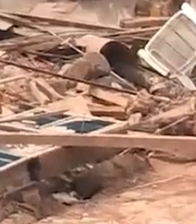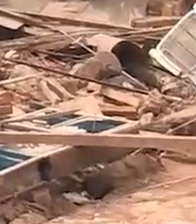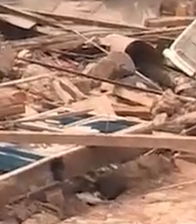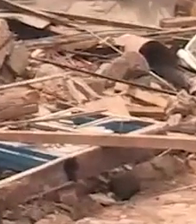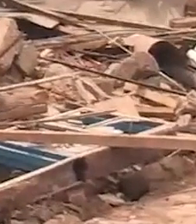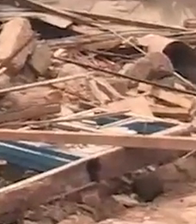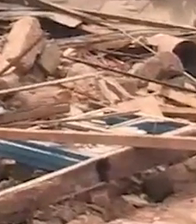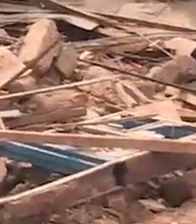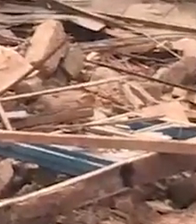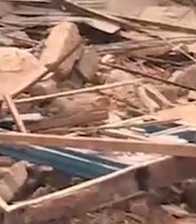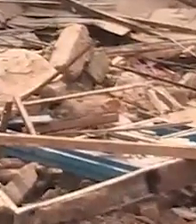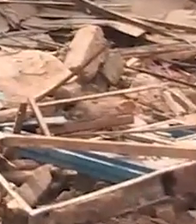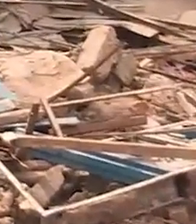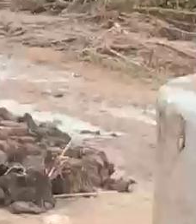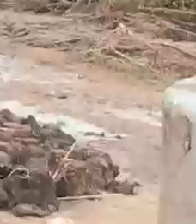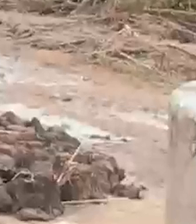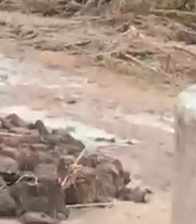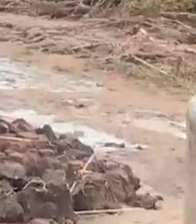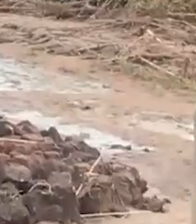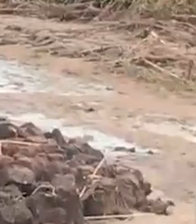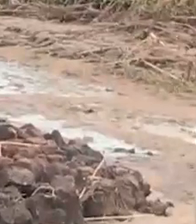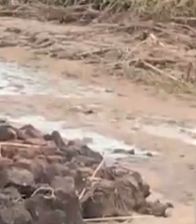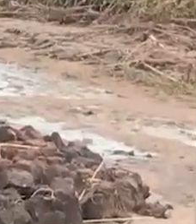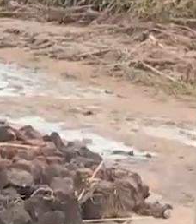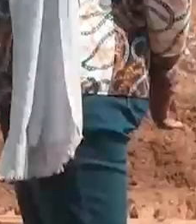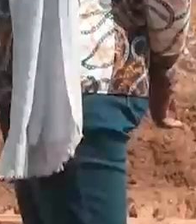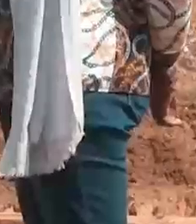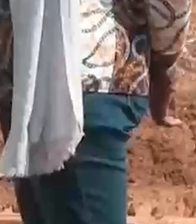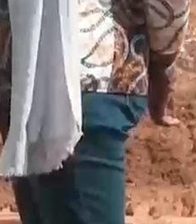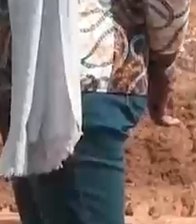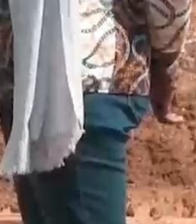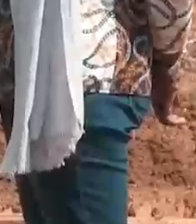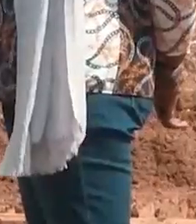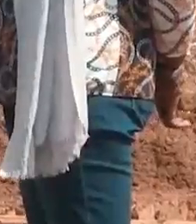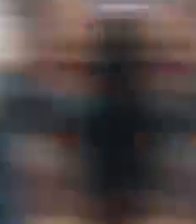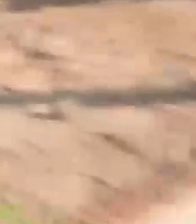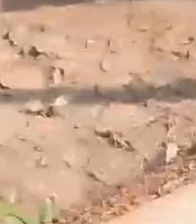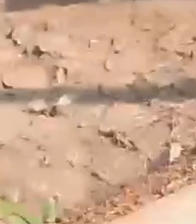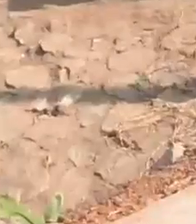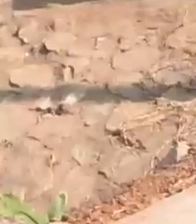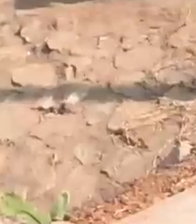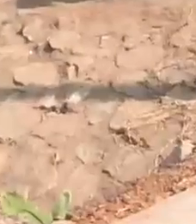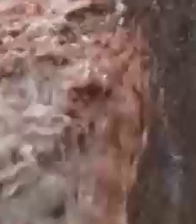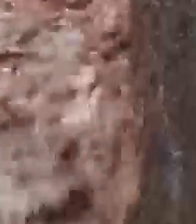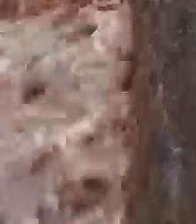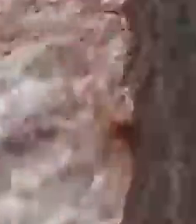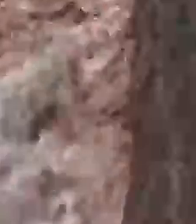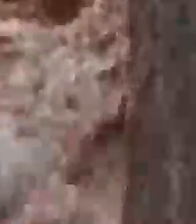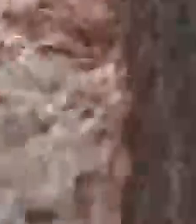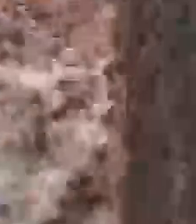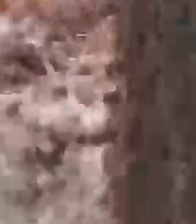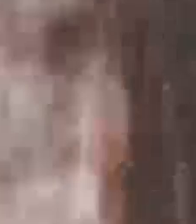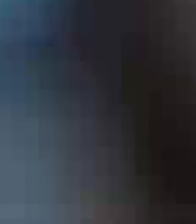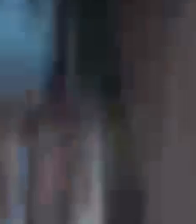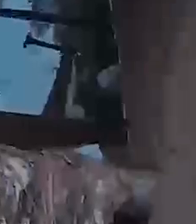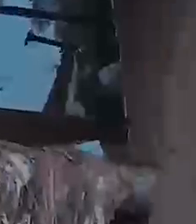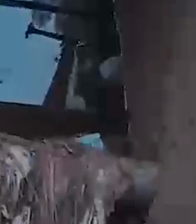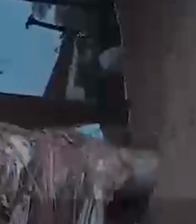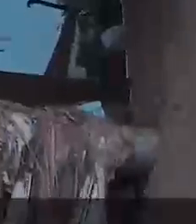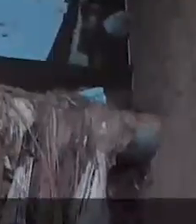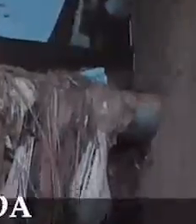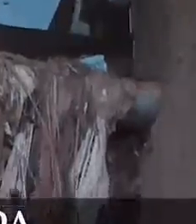Mu rwego rwo gukomeza kwirinda no gukumira ingaruka ziterwa n'ibiza, Minemi irasaba abaturiye inzira z'amazi na za ruhurura hirya no hino mu gihugu